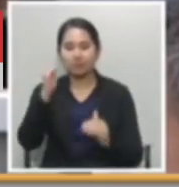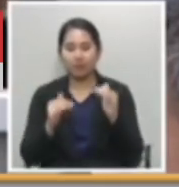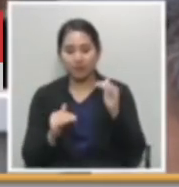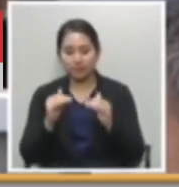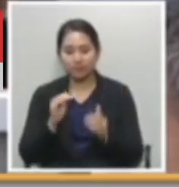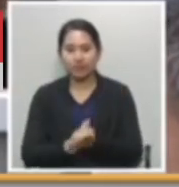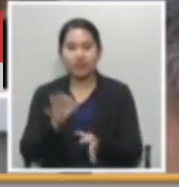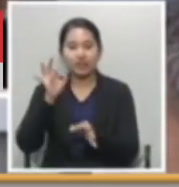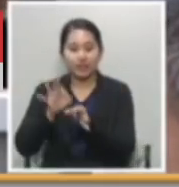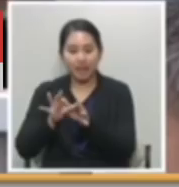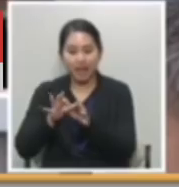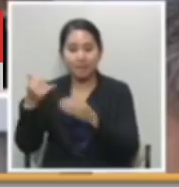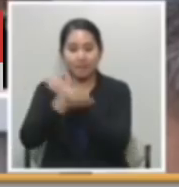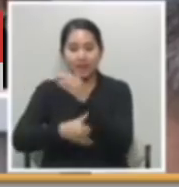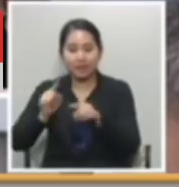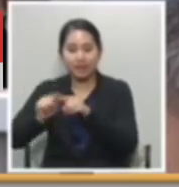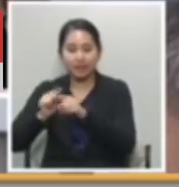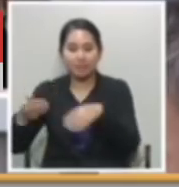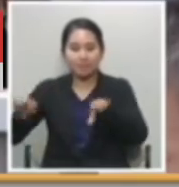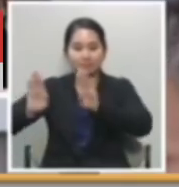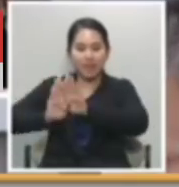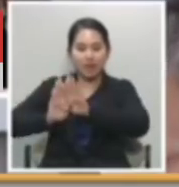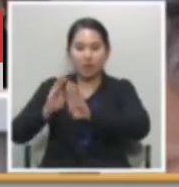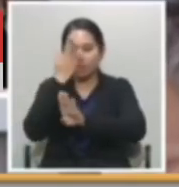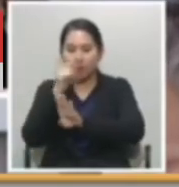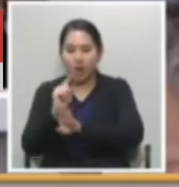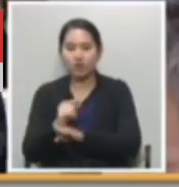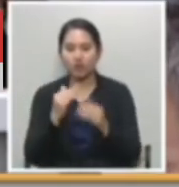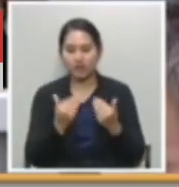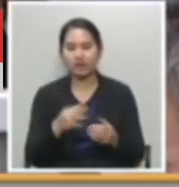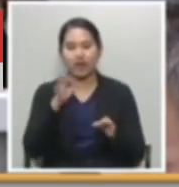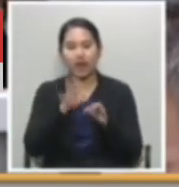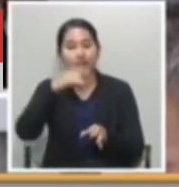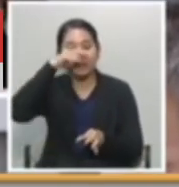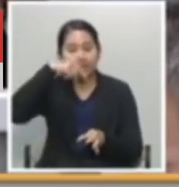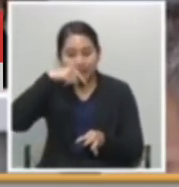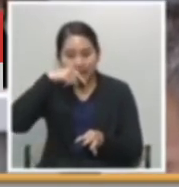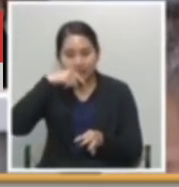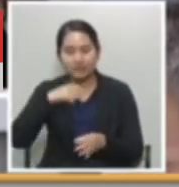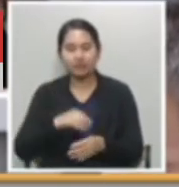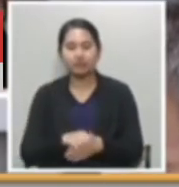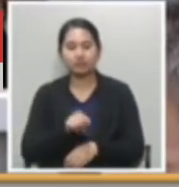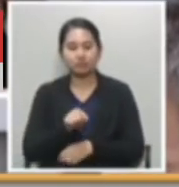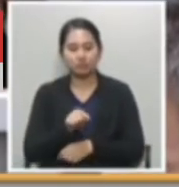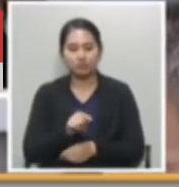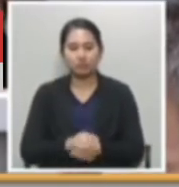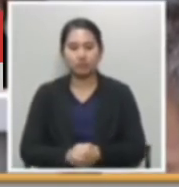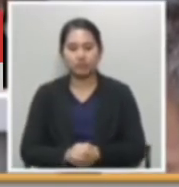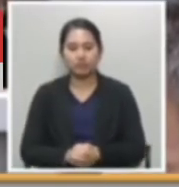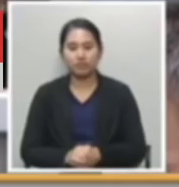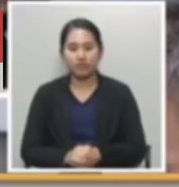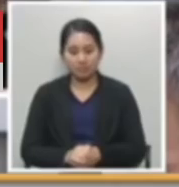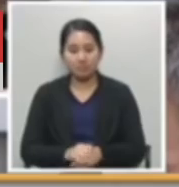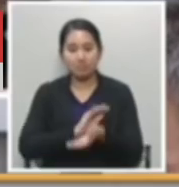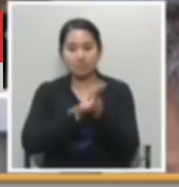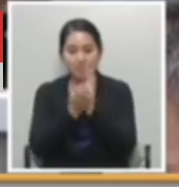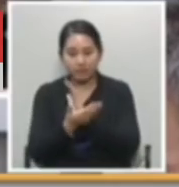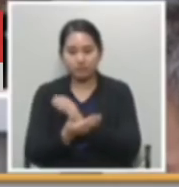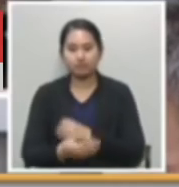ต่างประเทศจะเข้ามาไม่ได้เพราะว่าธนาคารในประเทศไทยผูกขาดอยู่เป็นเสือนอนกินอยู่นี่แหละครับท่านแน่จริงเปลี่ยนเลยครับรัฐ